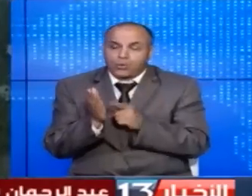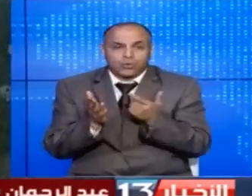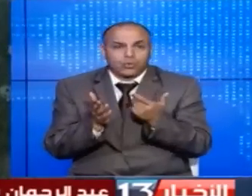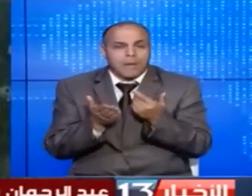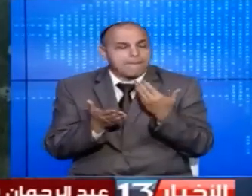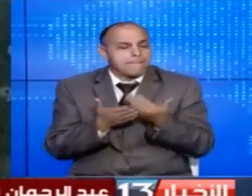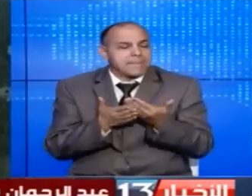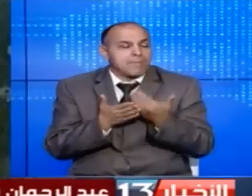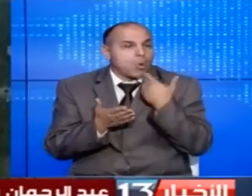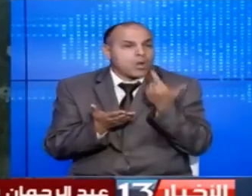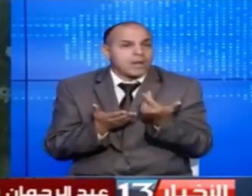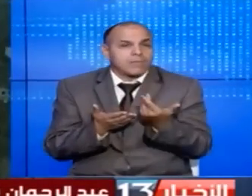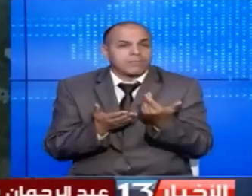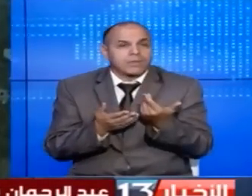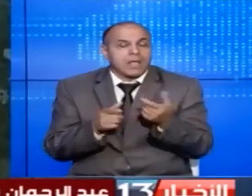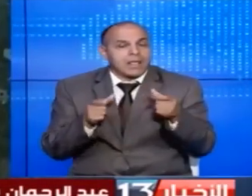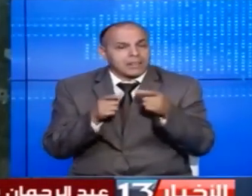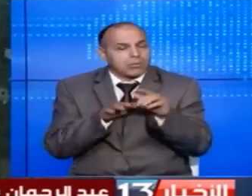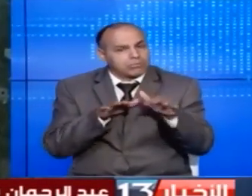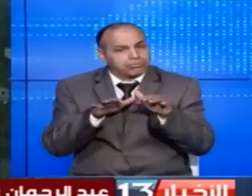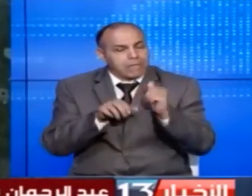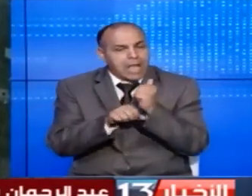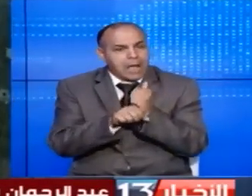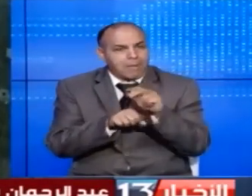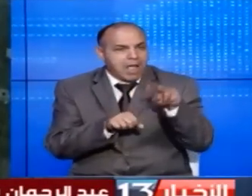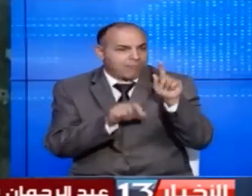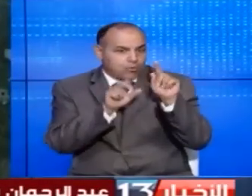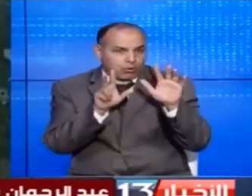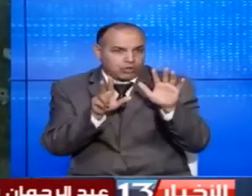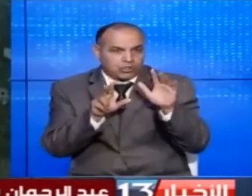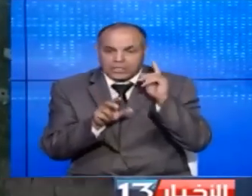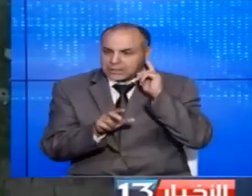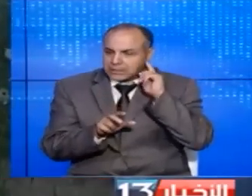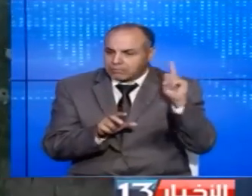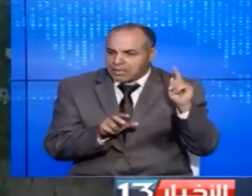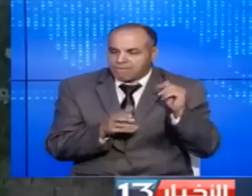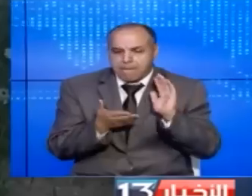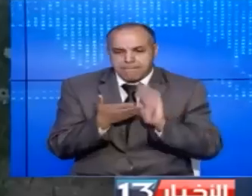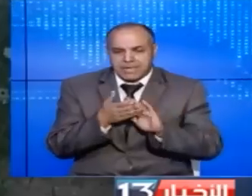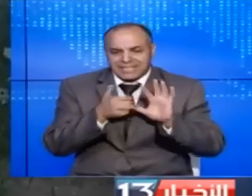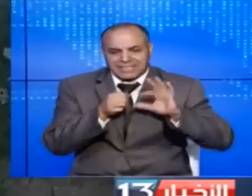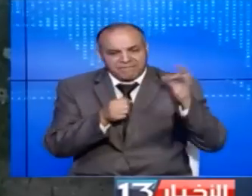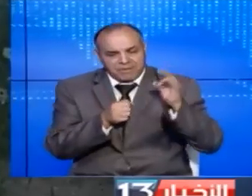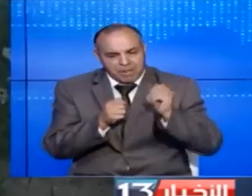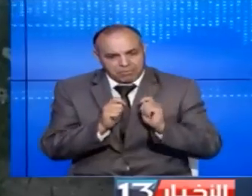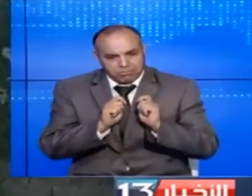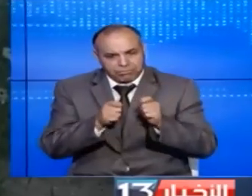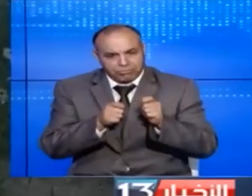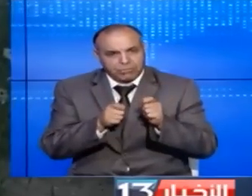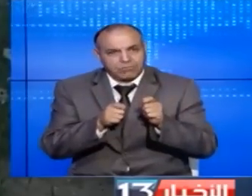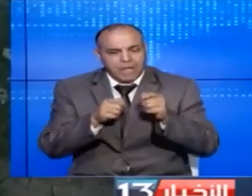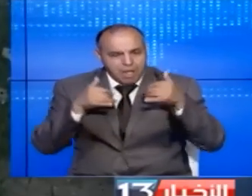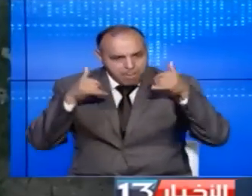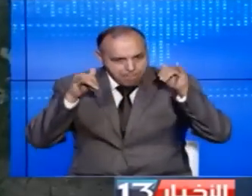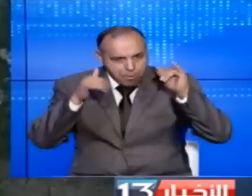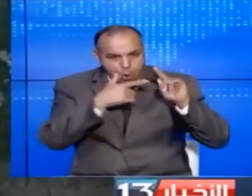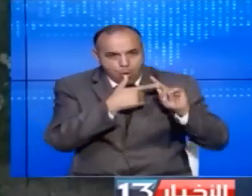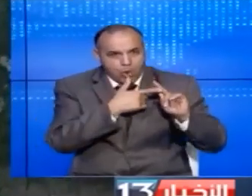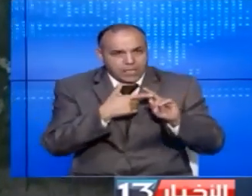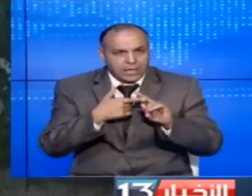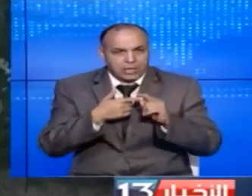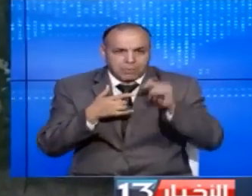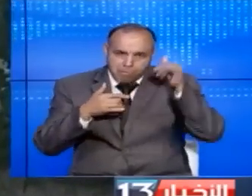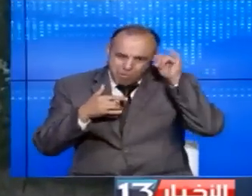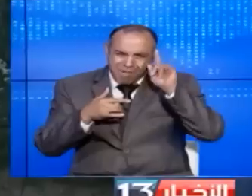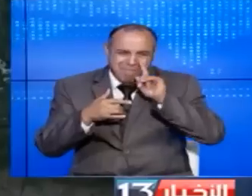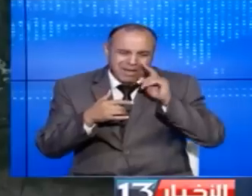المنحه، شفنا اللي الدوله تحركت السنه في 2018 وسمعنا اللي فما منحه ب 60% للاراخ اللي مش نجيبوها